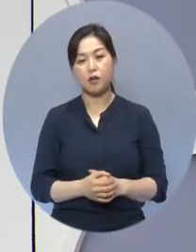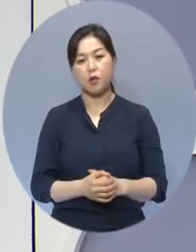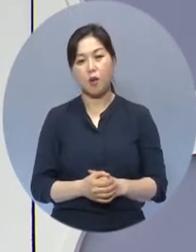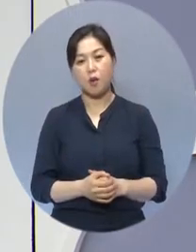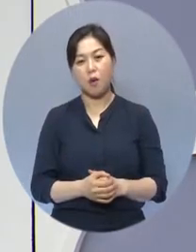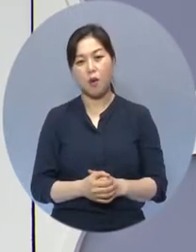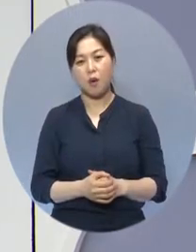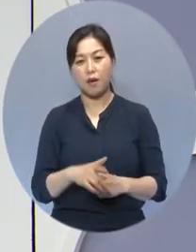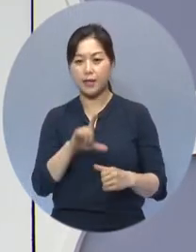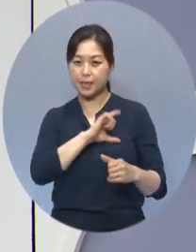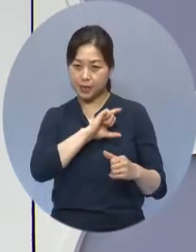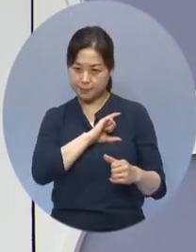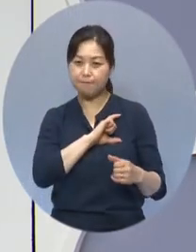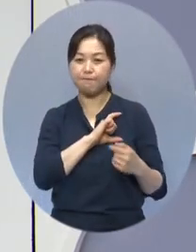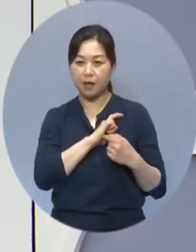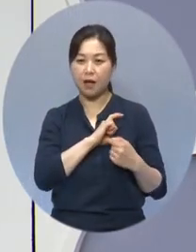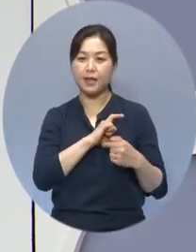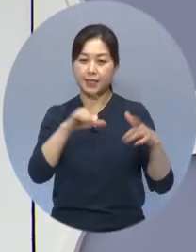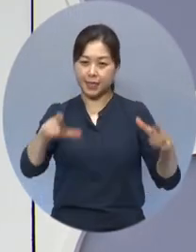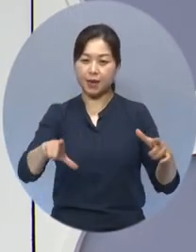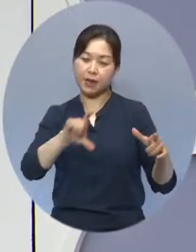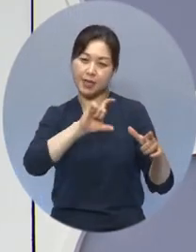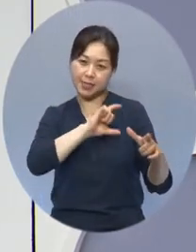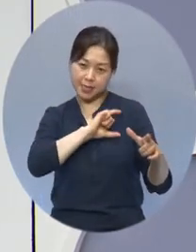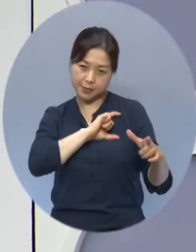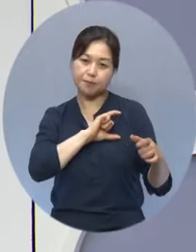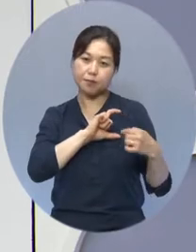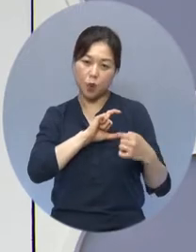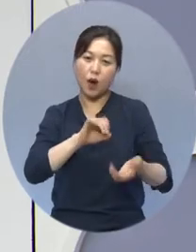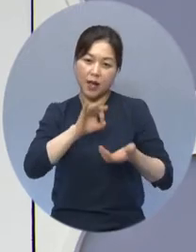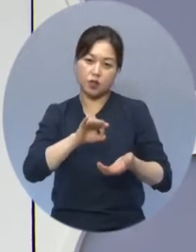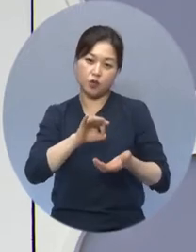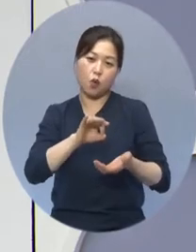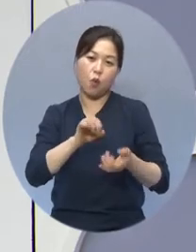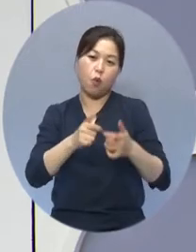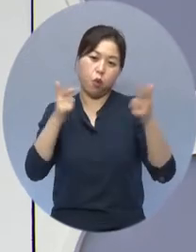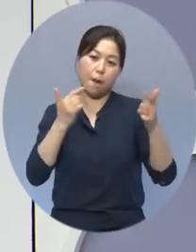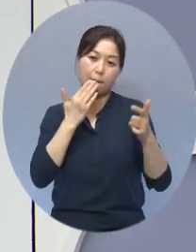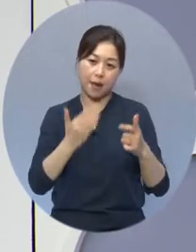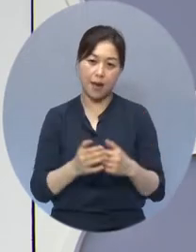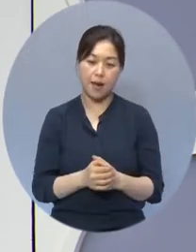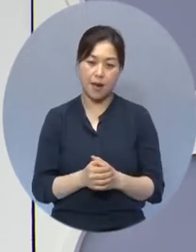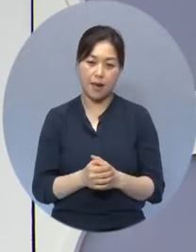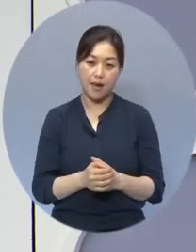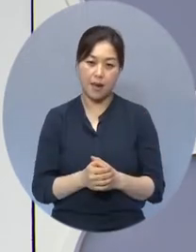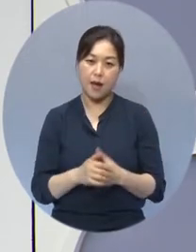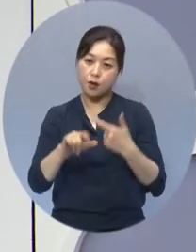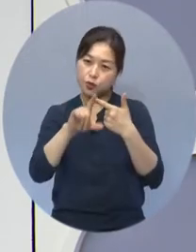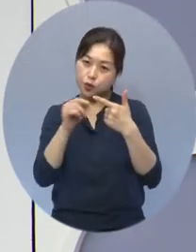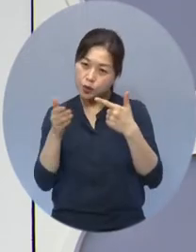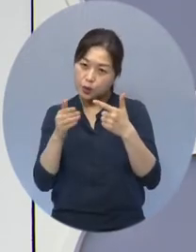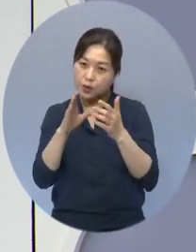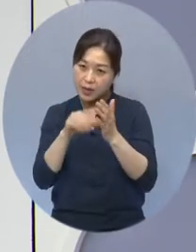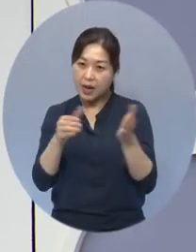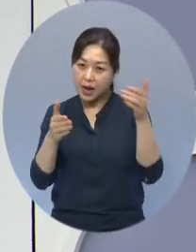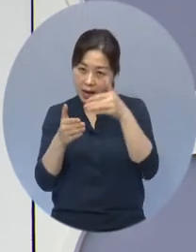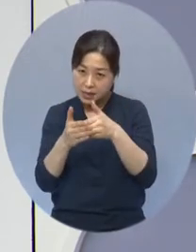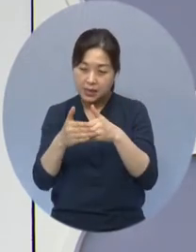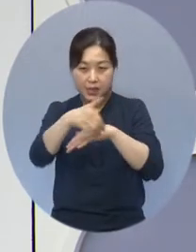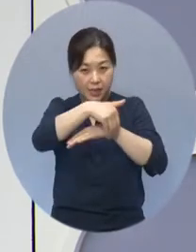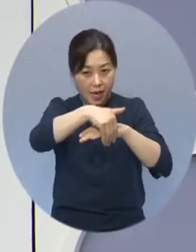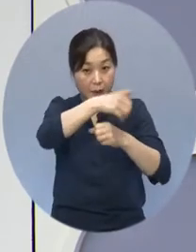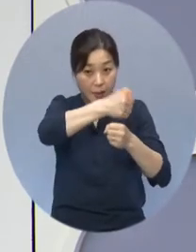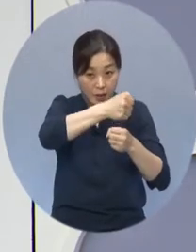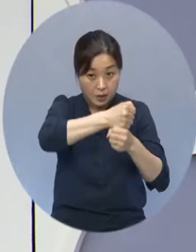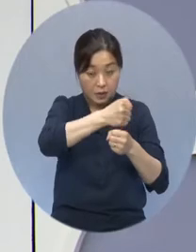참 좋아지는데 이걸 이제 금년 6월 달까지 대충 큰 그림을 다 그려서 정부 부처에 저희들이 건의를